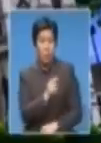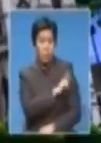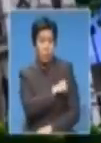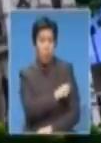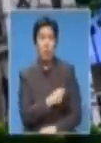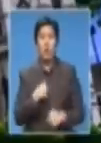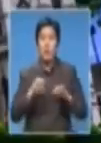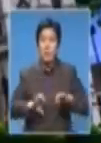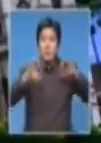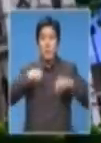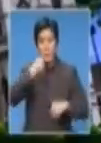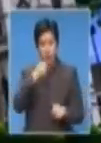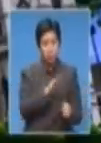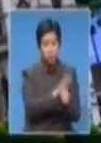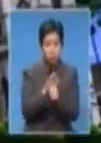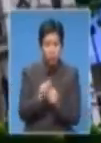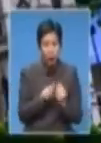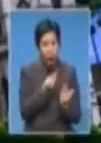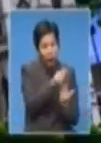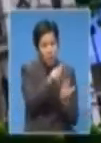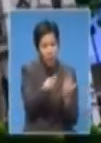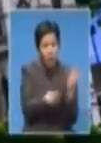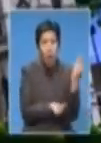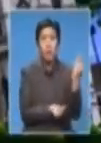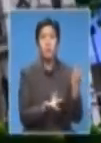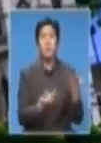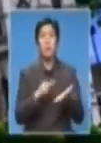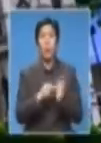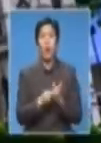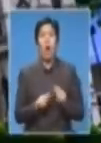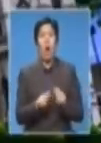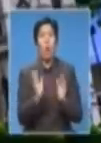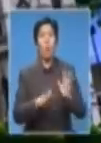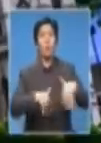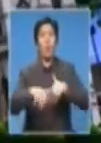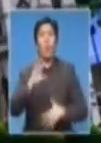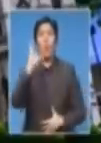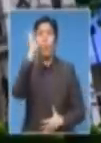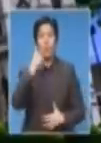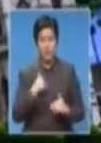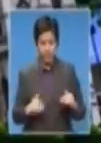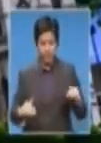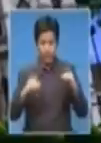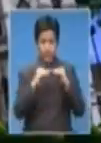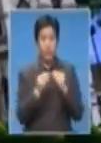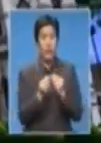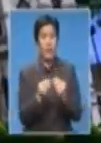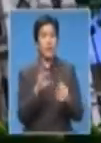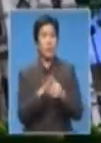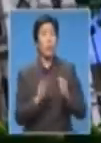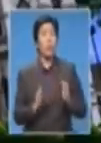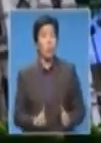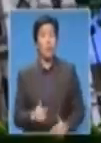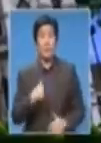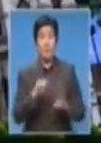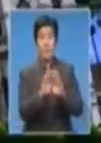ต่างๆรัฐบาลไทยดูแลทั้งสิ้นเนี่ยหน้าที่ของเราที่มีต่อพัฒนาโลกในเรื่องของมนุษยธรรมเพราะนั้นเราคงไม่สาม